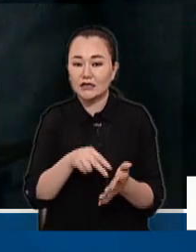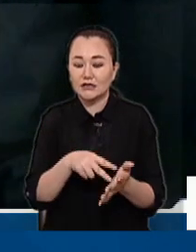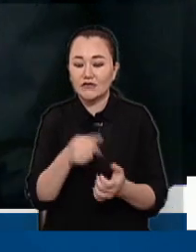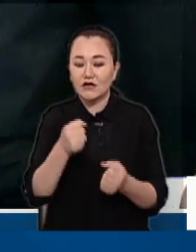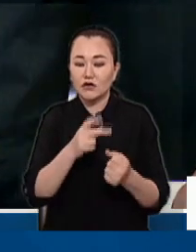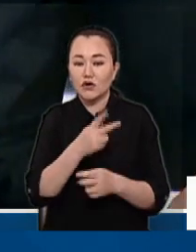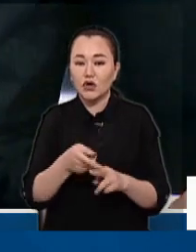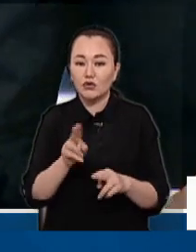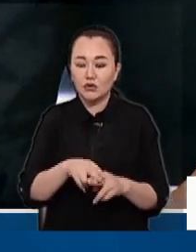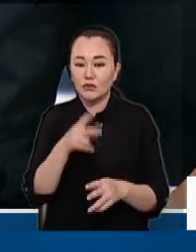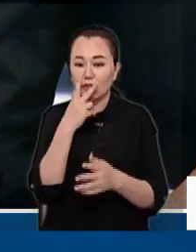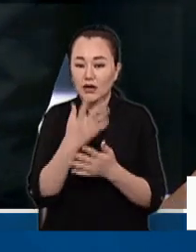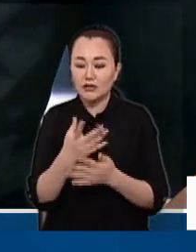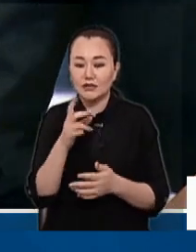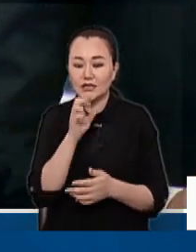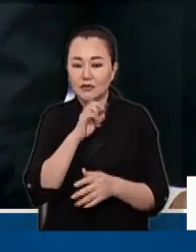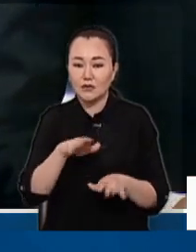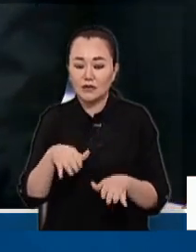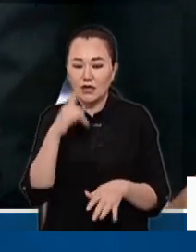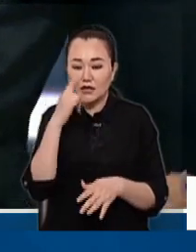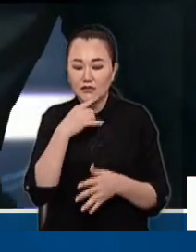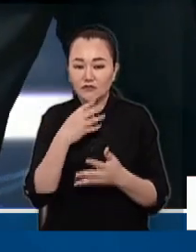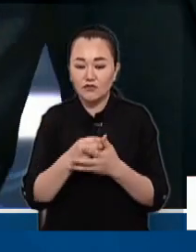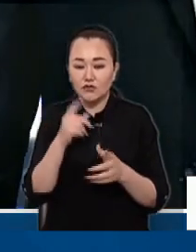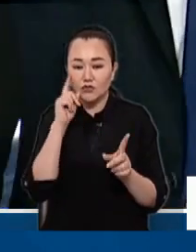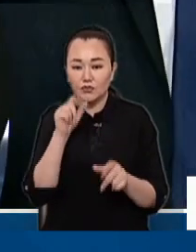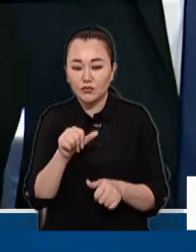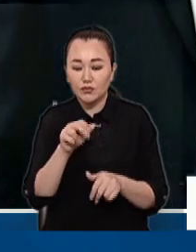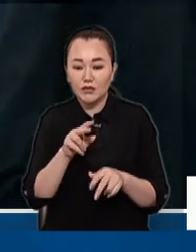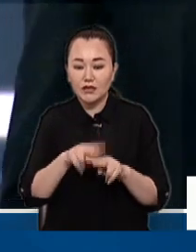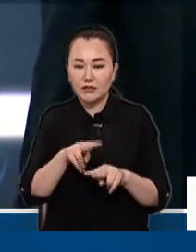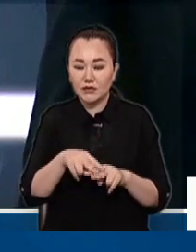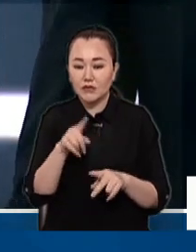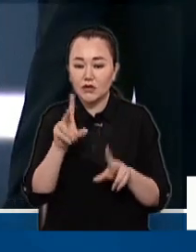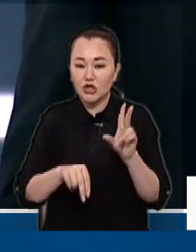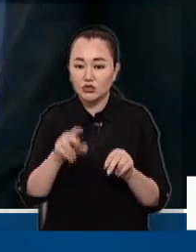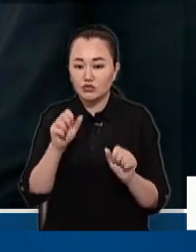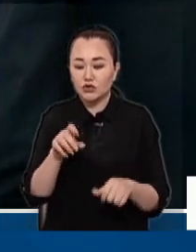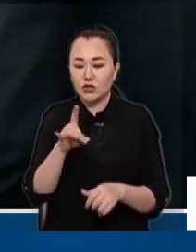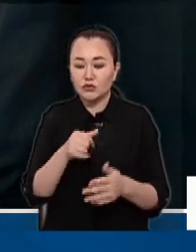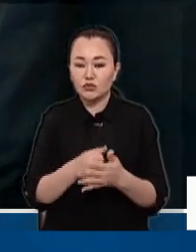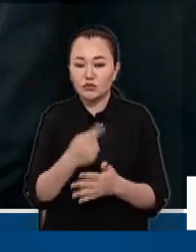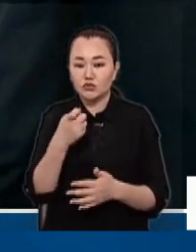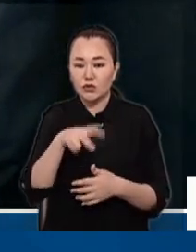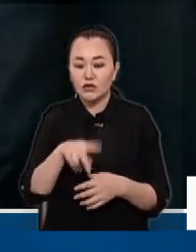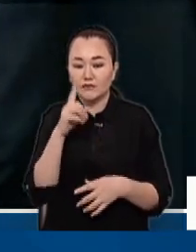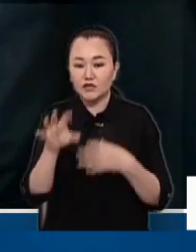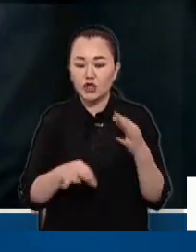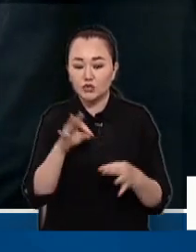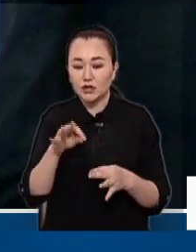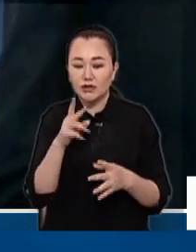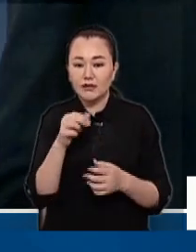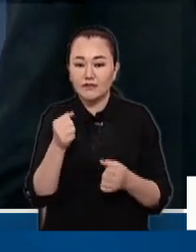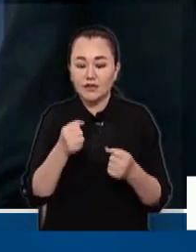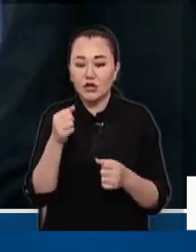водителей, которые предъявят на заправках казахстанское водительское удостоверение. Они могут рассчитывать на объем до 100 литров в сутки. Для